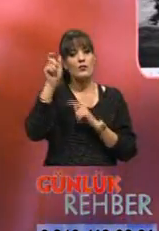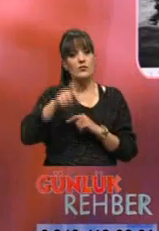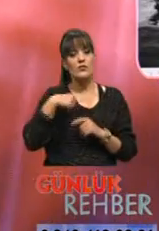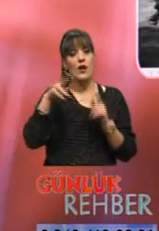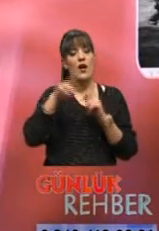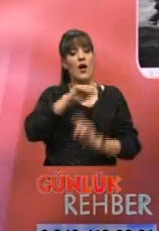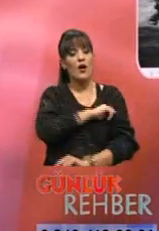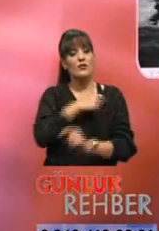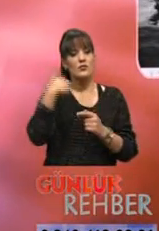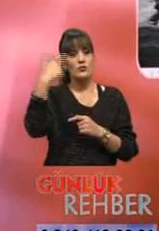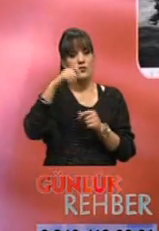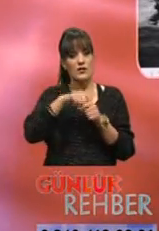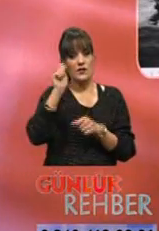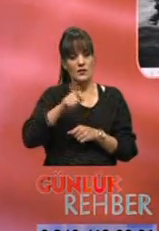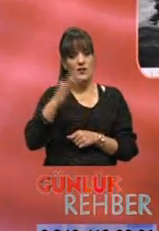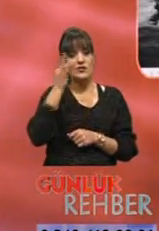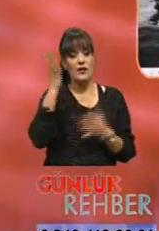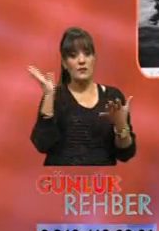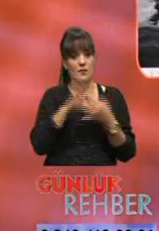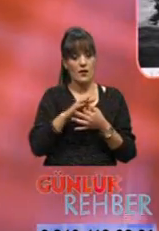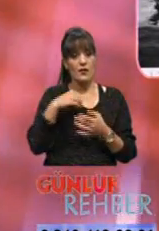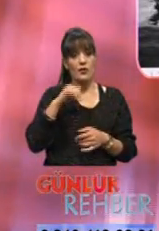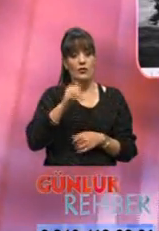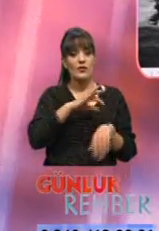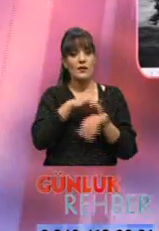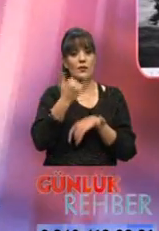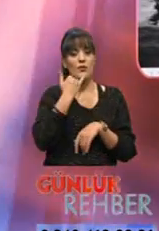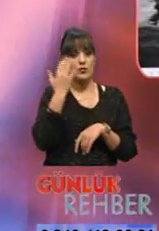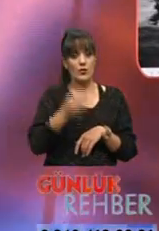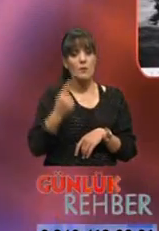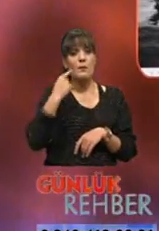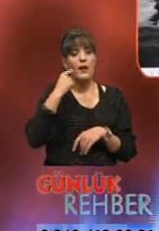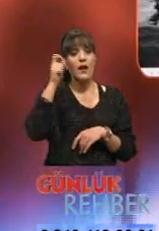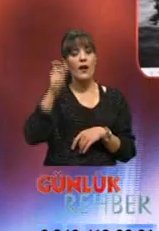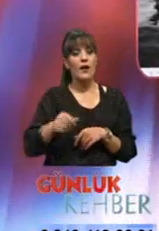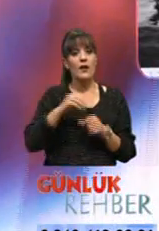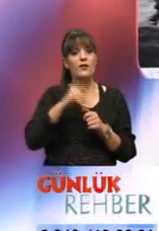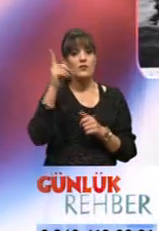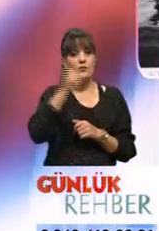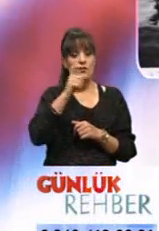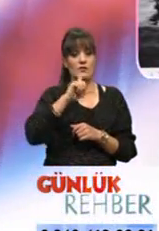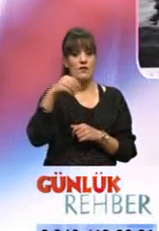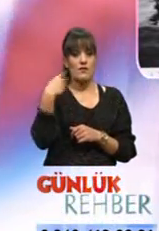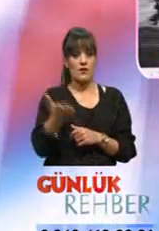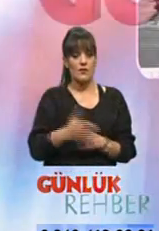Köln Stüdyosu'ndan gerçekleştirilecek canlı bağlantıyla günlük rehbere konuk oluyor ve Pınar Ayhan'ın sorularını